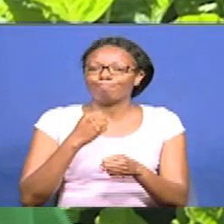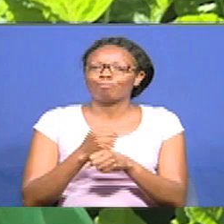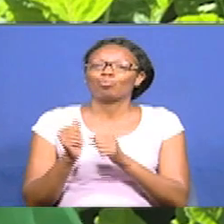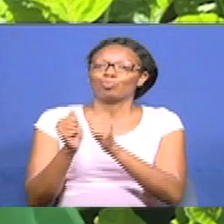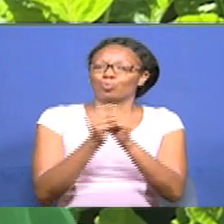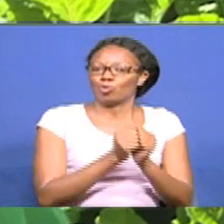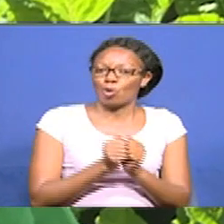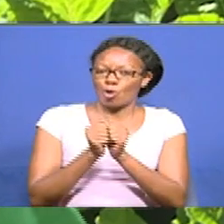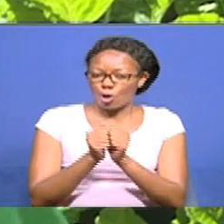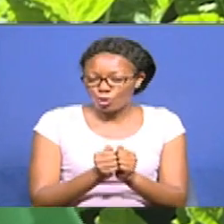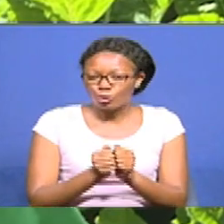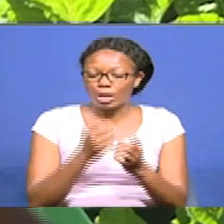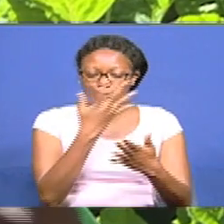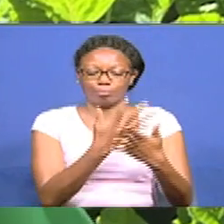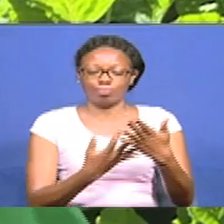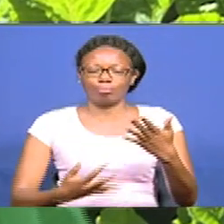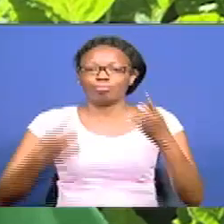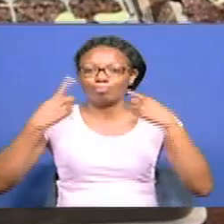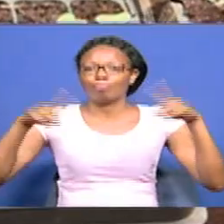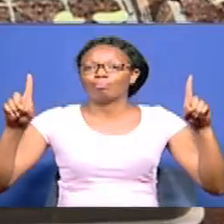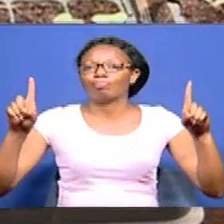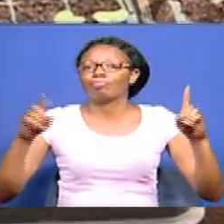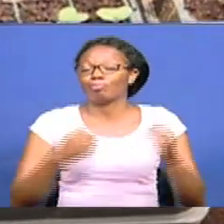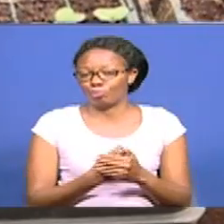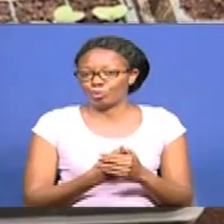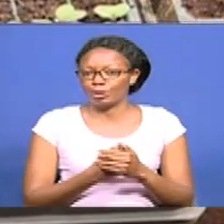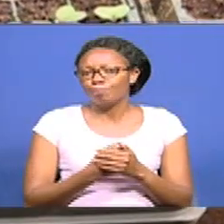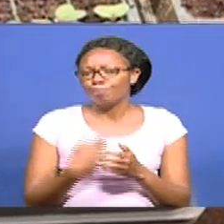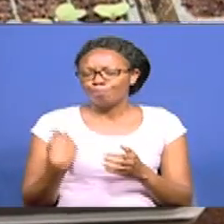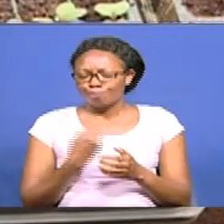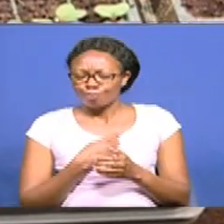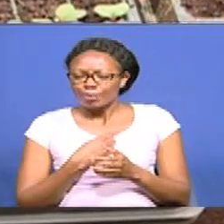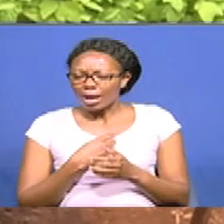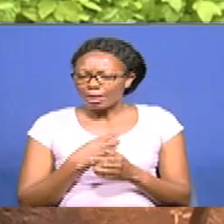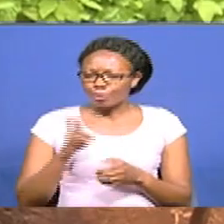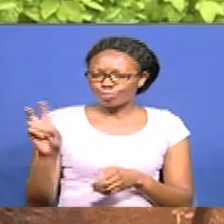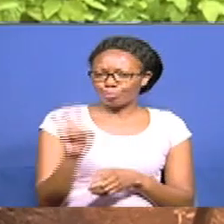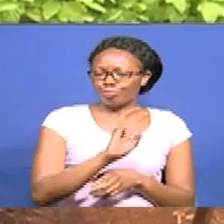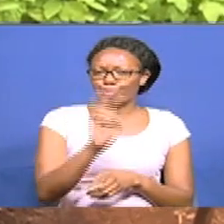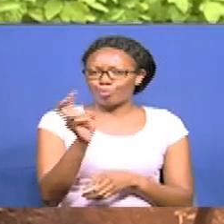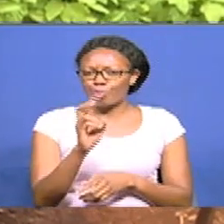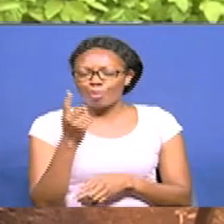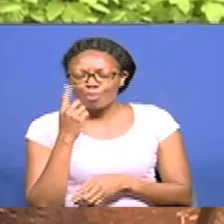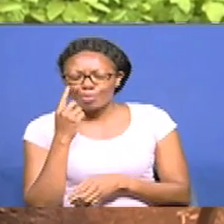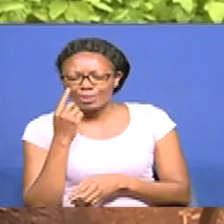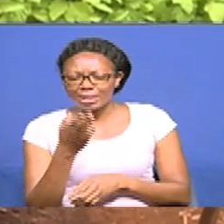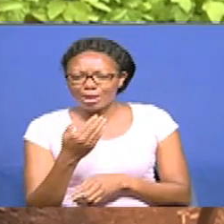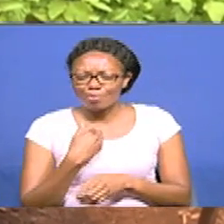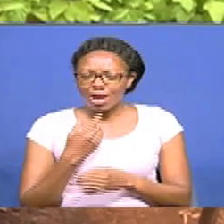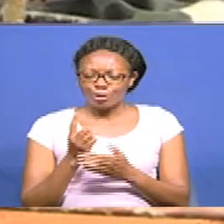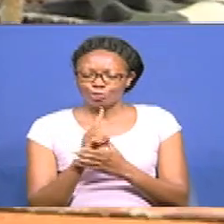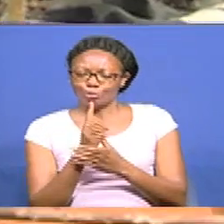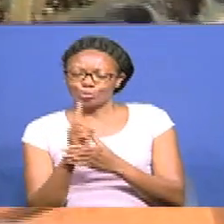tunashirikiana pamoja ili tukuje na matokeo muhimu. Kwa kutembelea nasari yao, tuliona miche aina